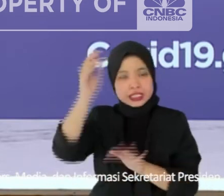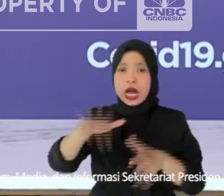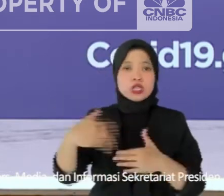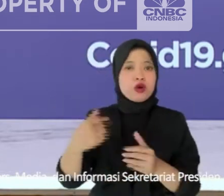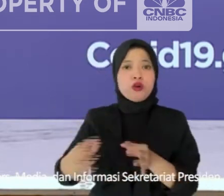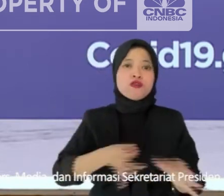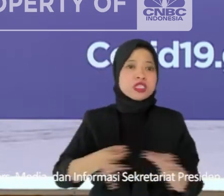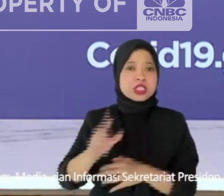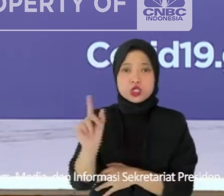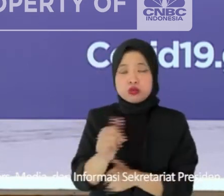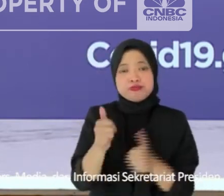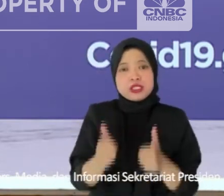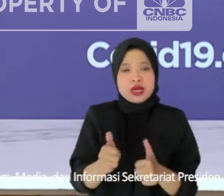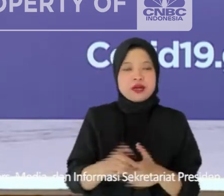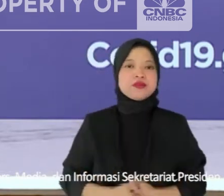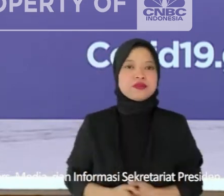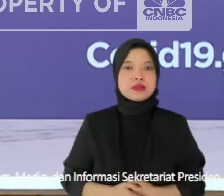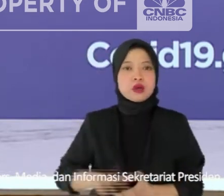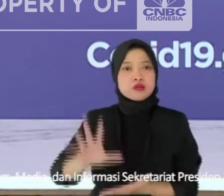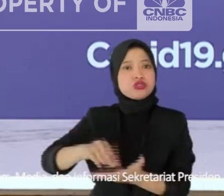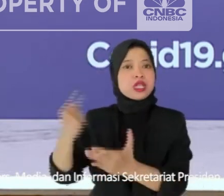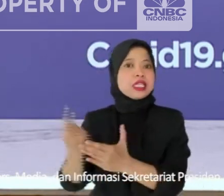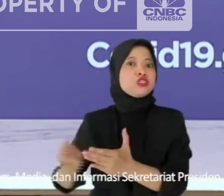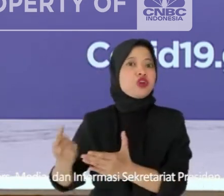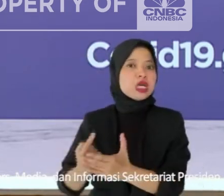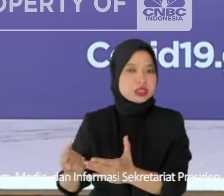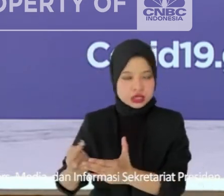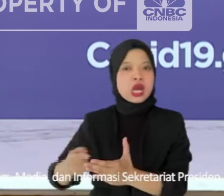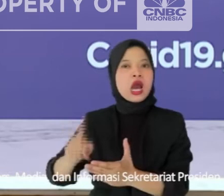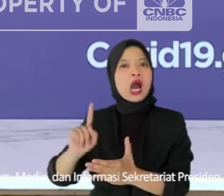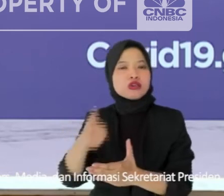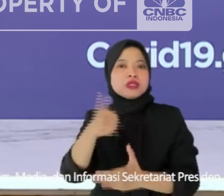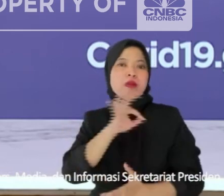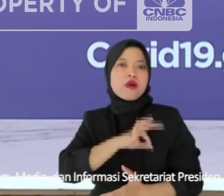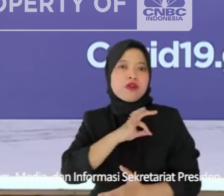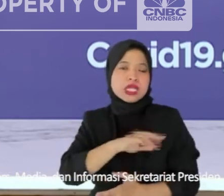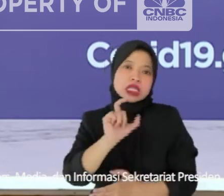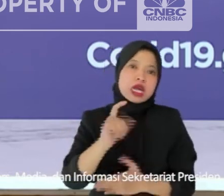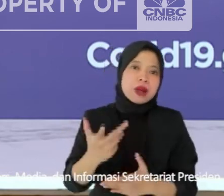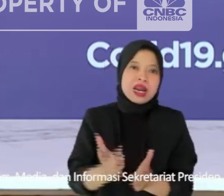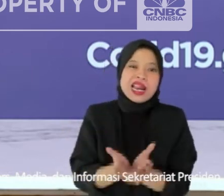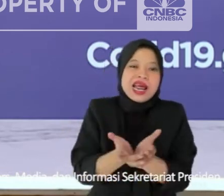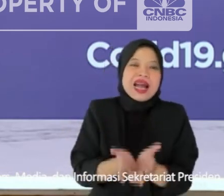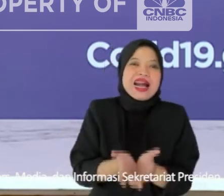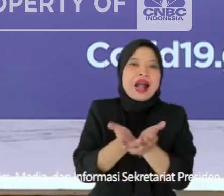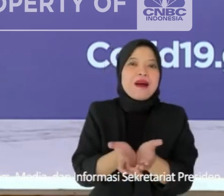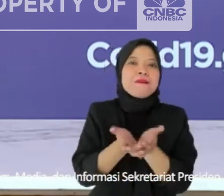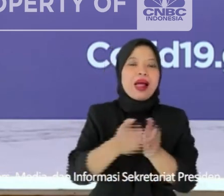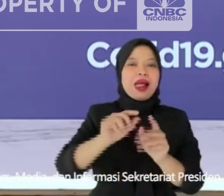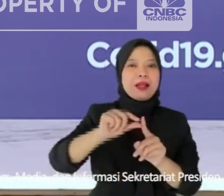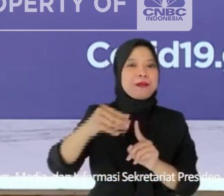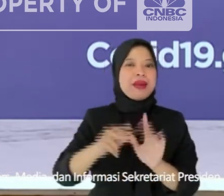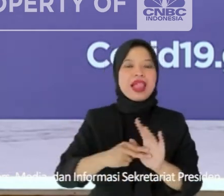fasilitas umum lainnya selain itu isolasi terpusat juga di juga dilakukan dengan memanfaatkan kapal Pelni yang telah